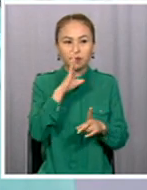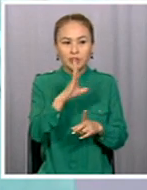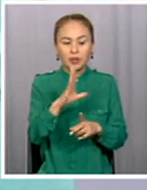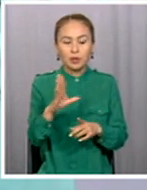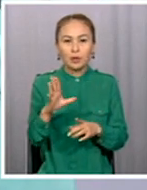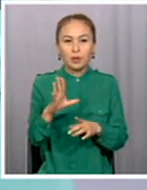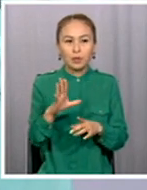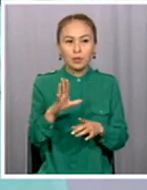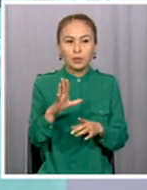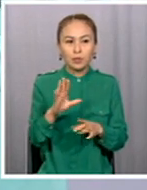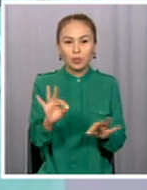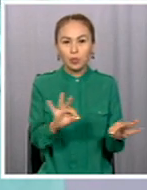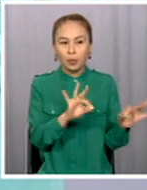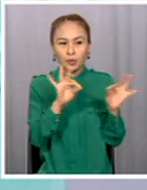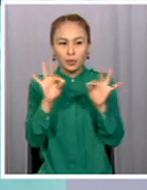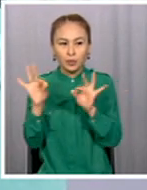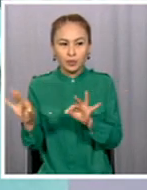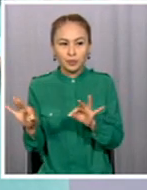Ctrl+V қою,